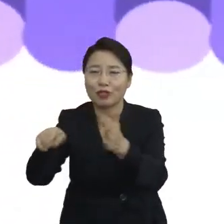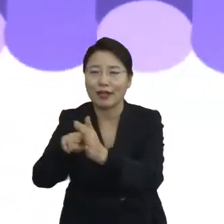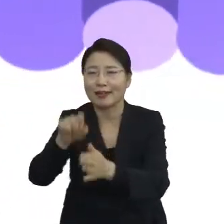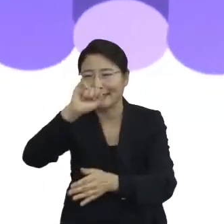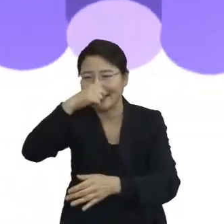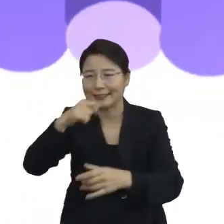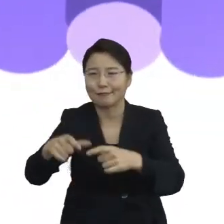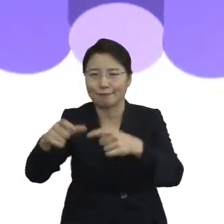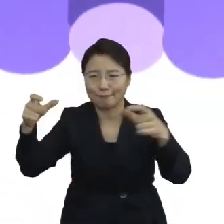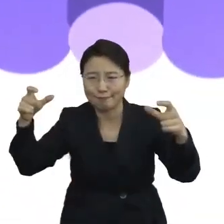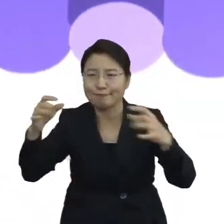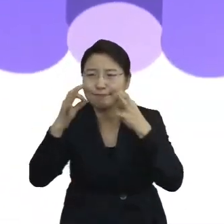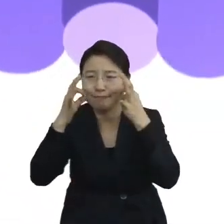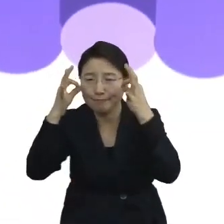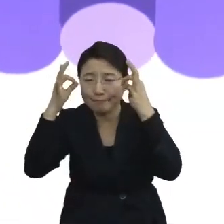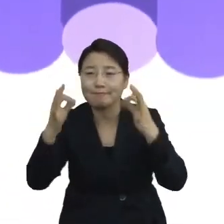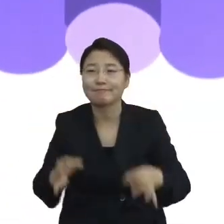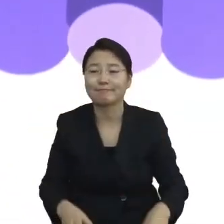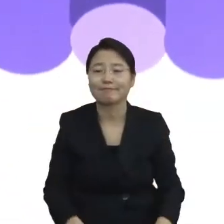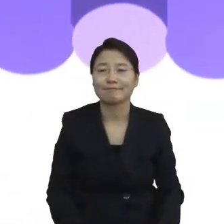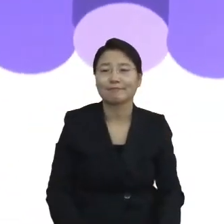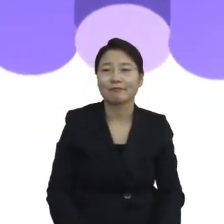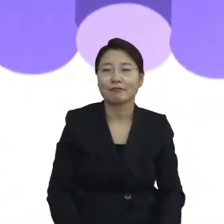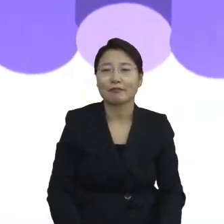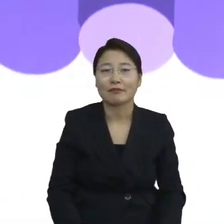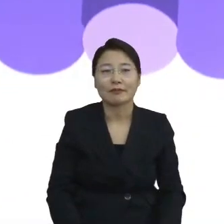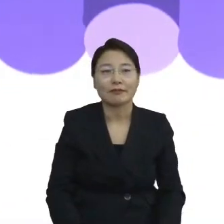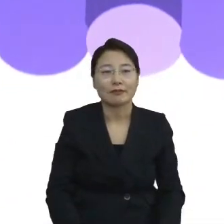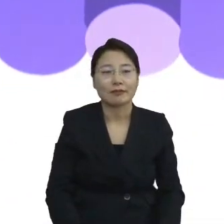중점적으로 노력을 기울이기 시작했는데요.